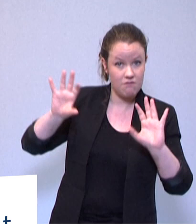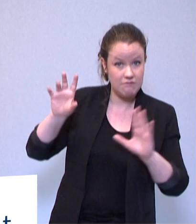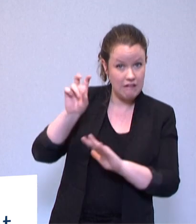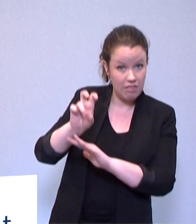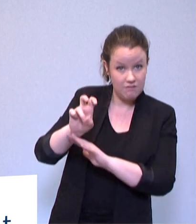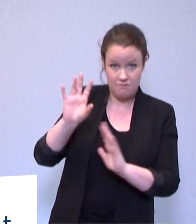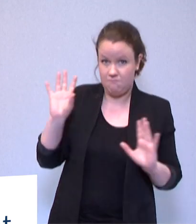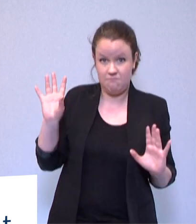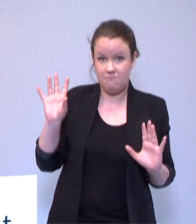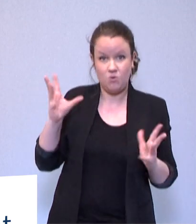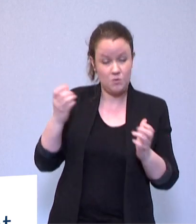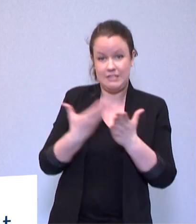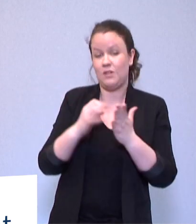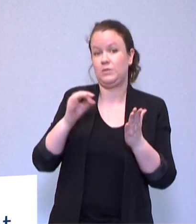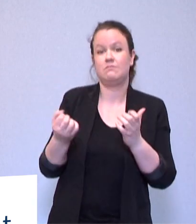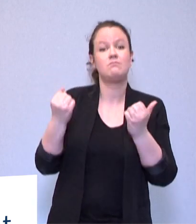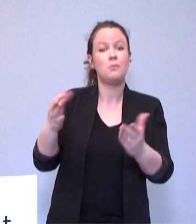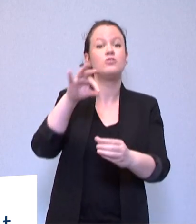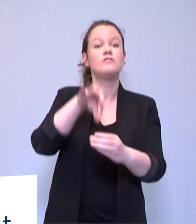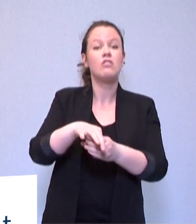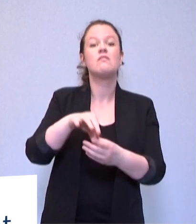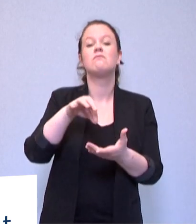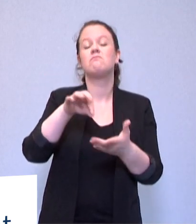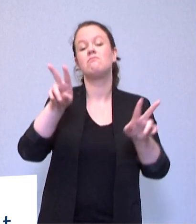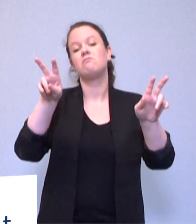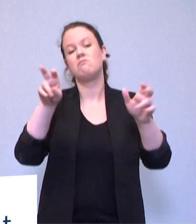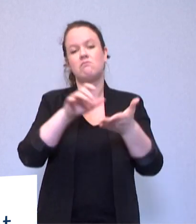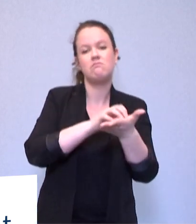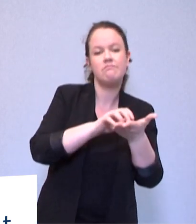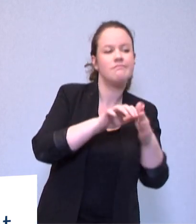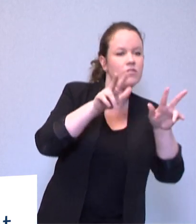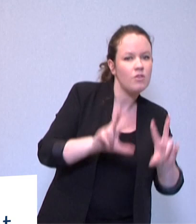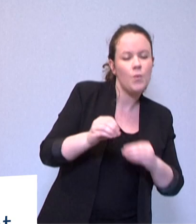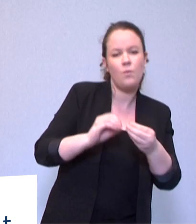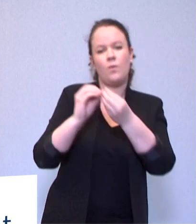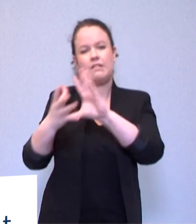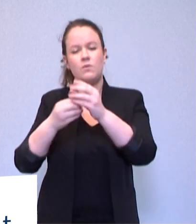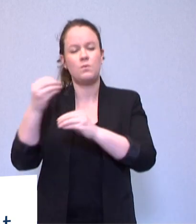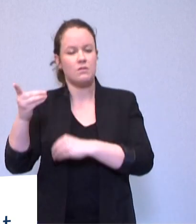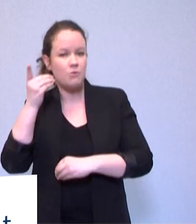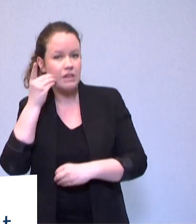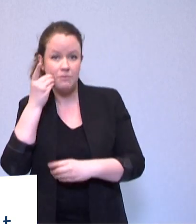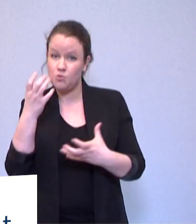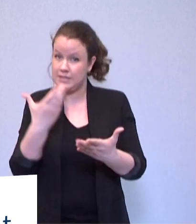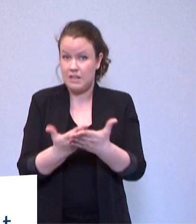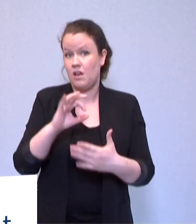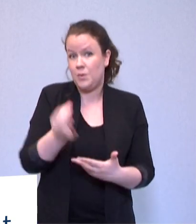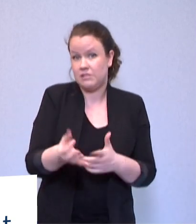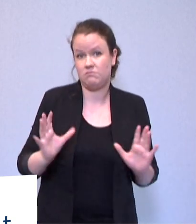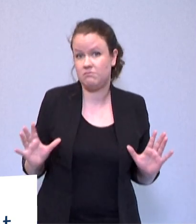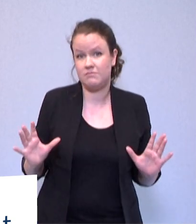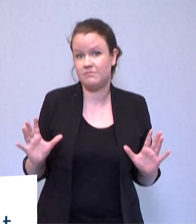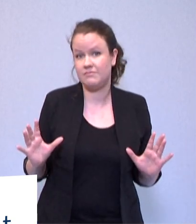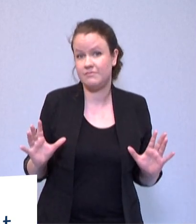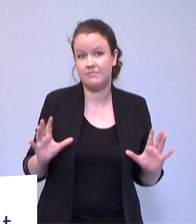de permettre un vote électronique aux Français qui le souhaitent. Et cet engagement, encore une fois, il est réactivé, il est renforcé